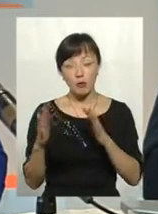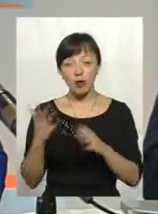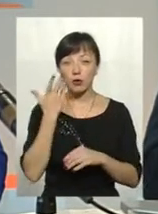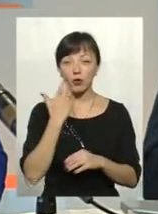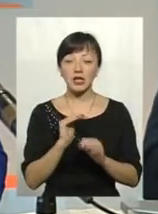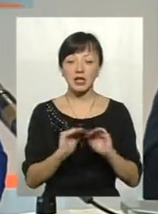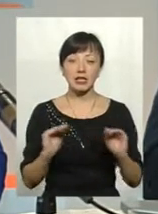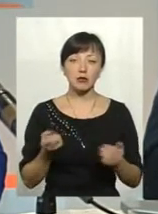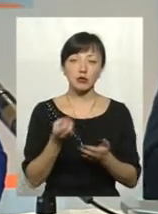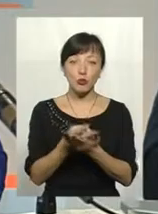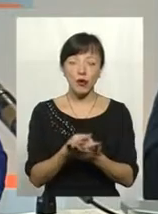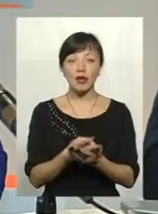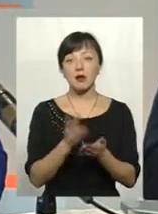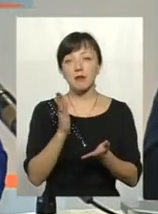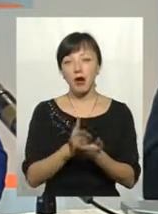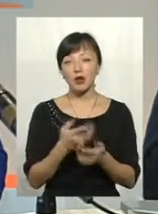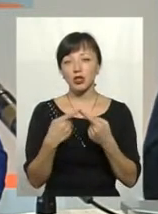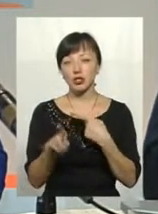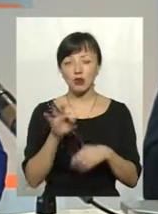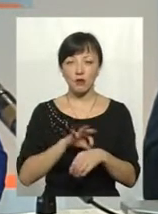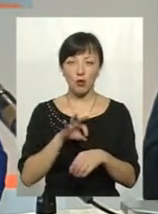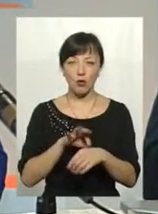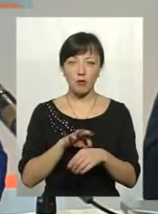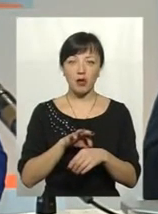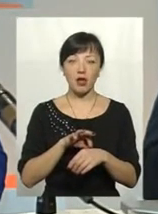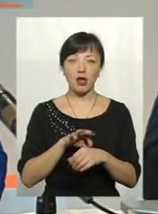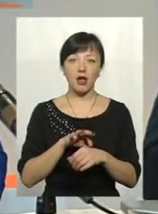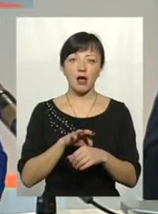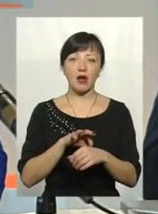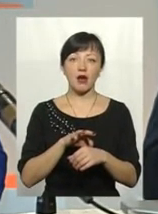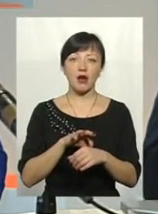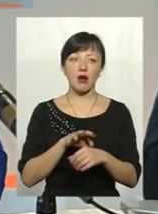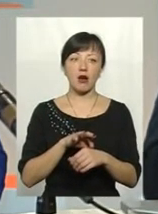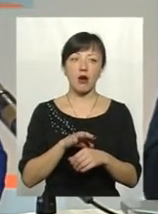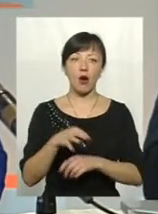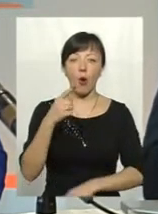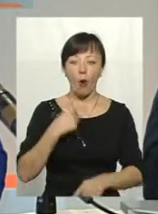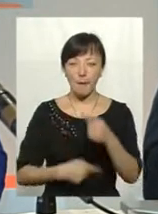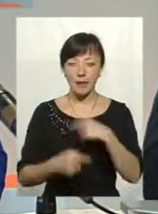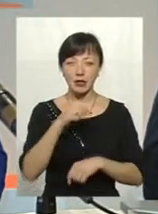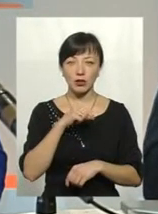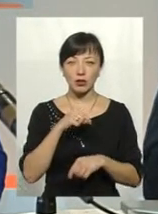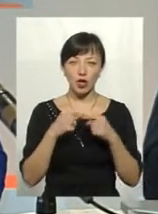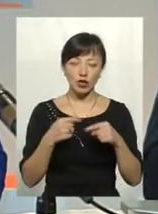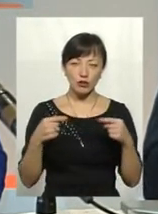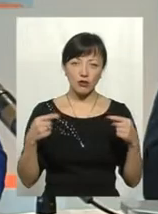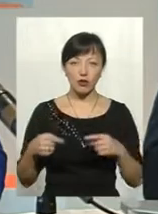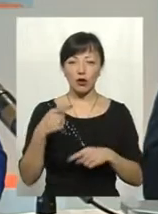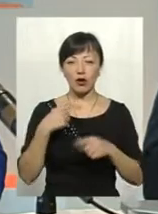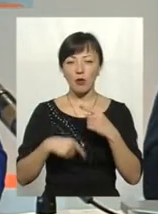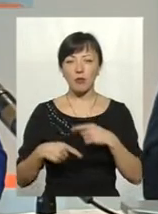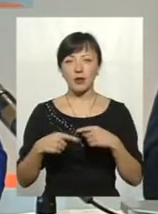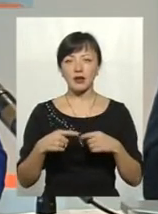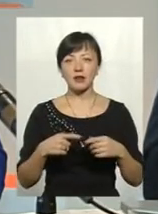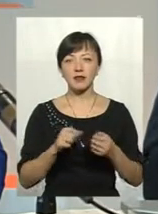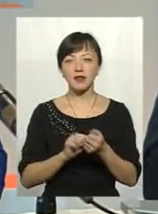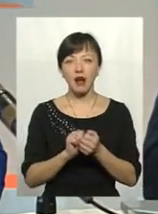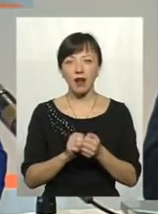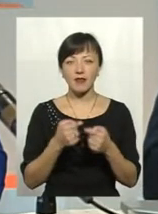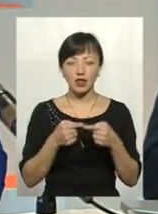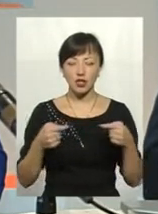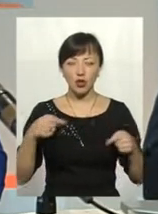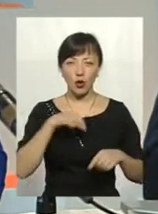поступають, але це, як правило, ті діти, які мають інші хвороби. Зокрема, хвороби обміну речовин, обміну органів травлення і інших